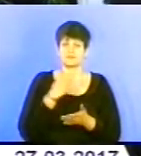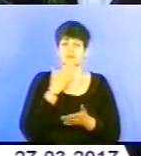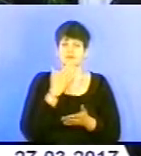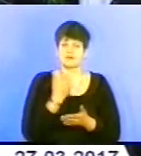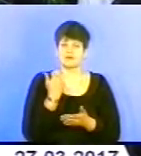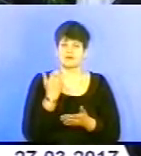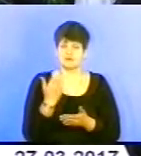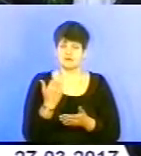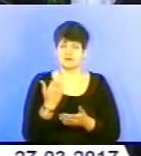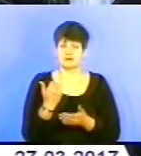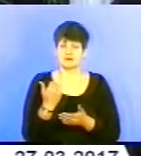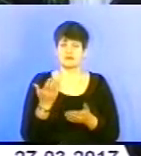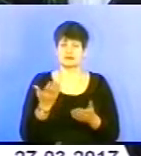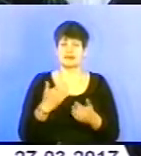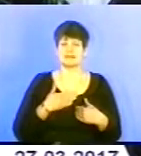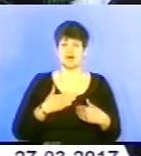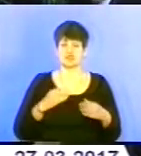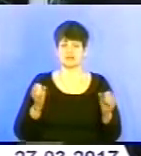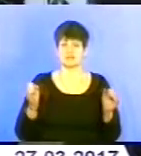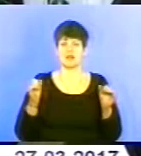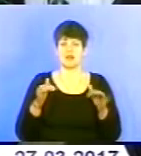вас, де наші збираються,